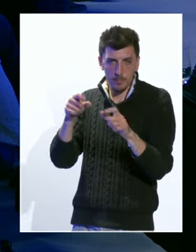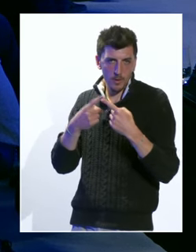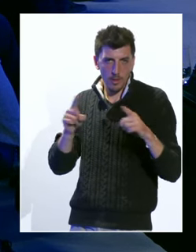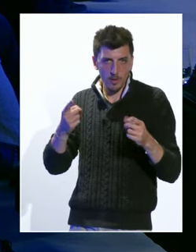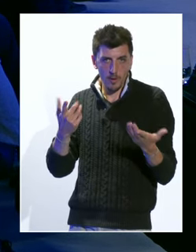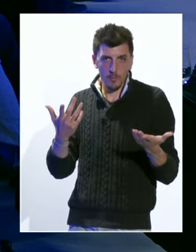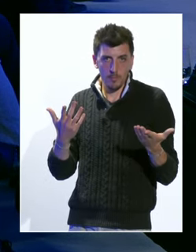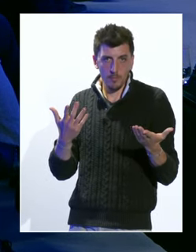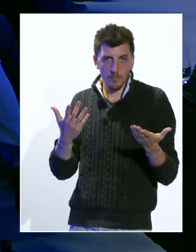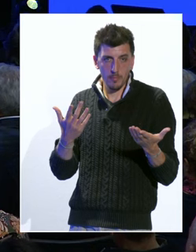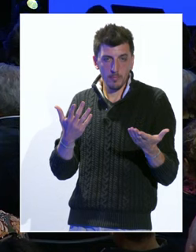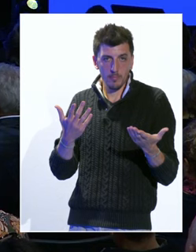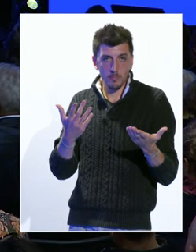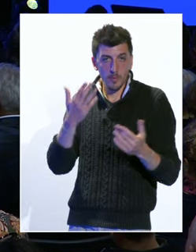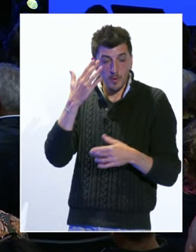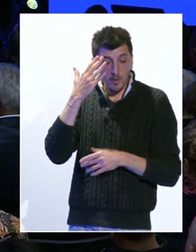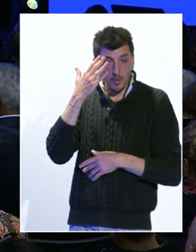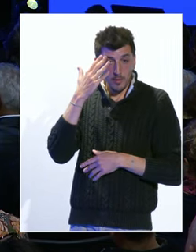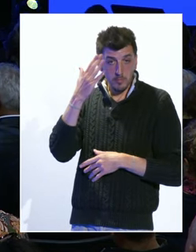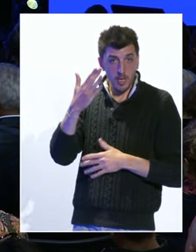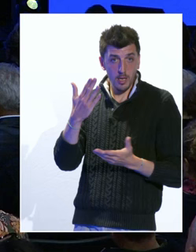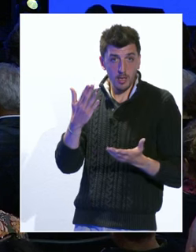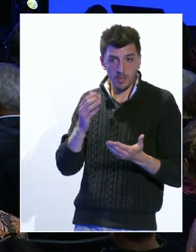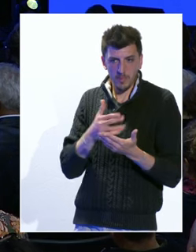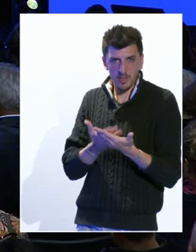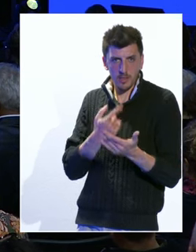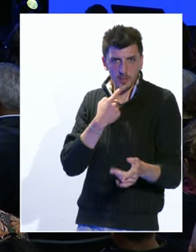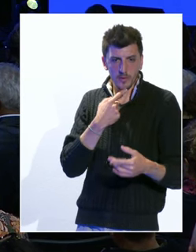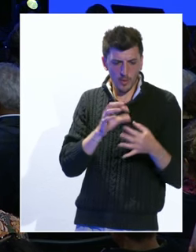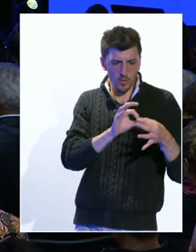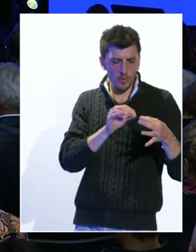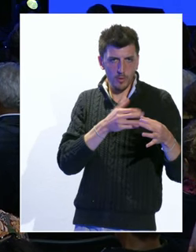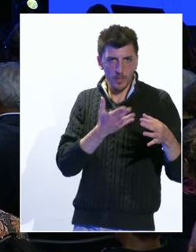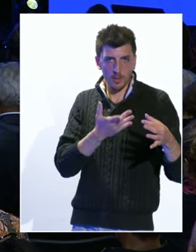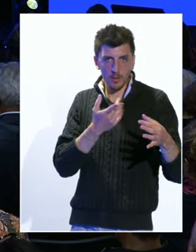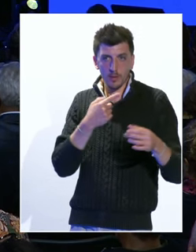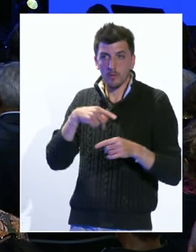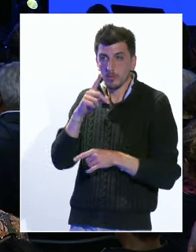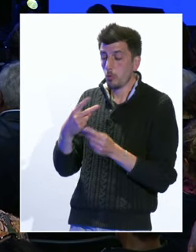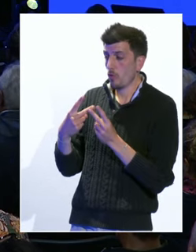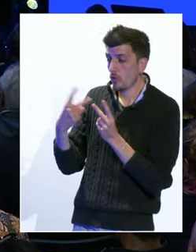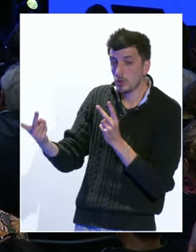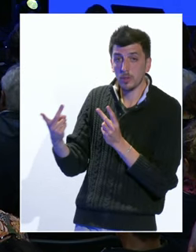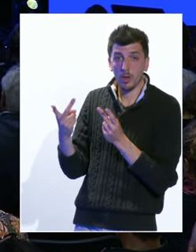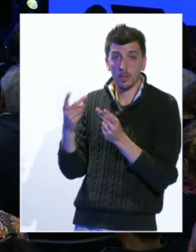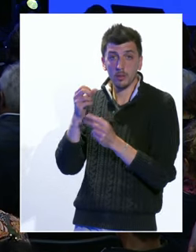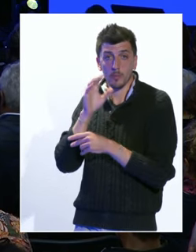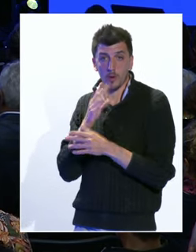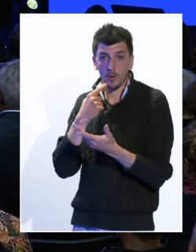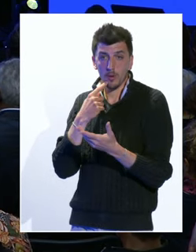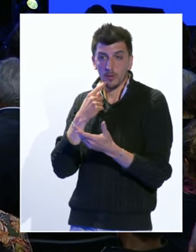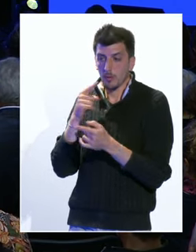Sinon, ce n'est pas union, c'est voisinage et parenté, c'est endogamie.